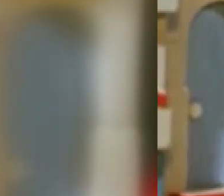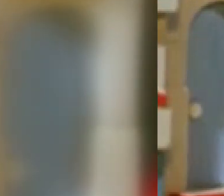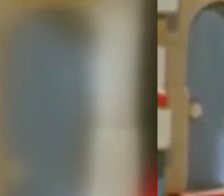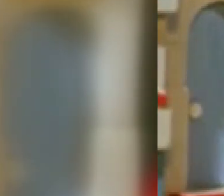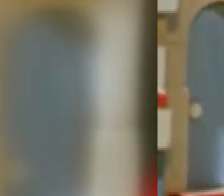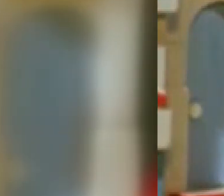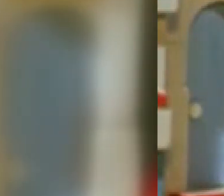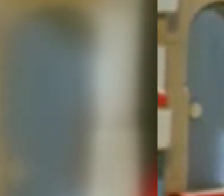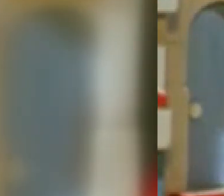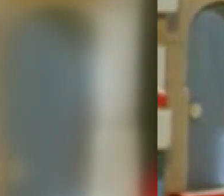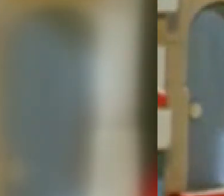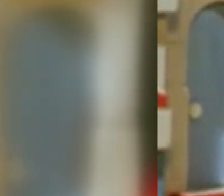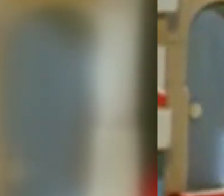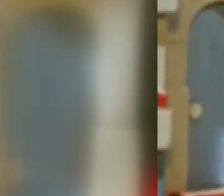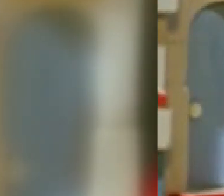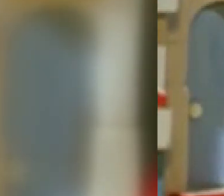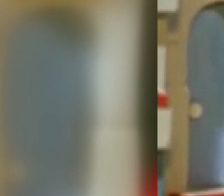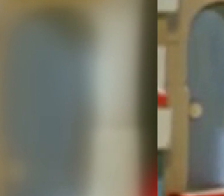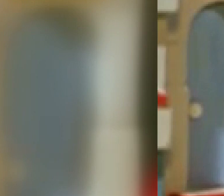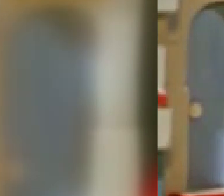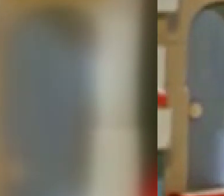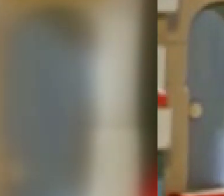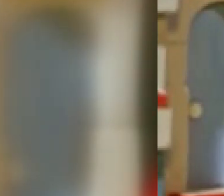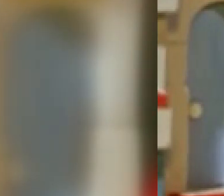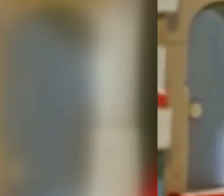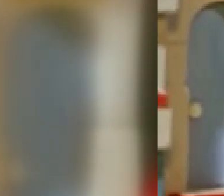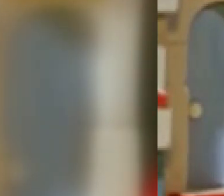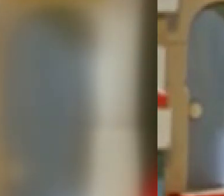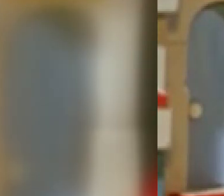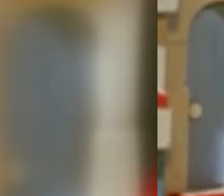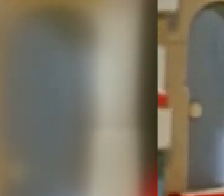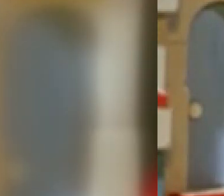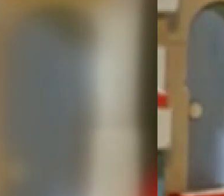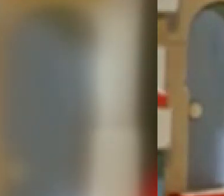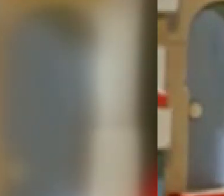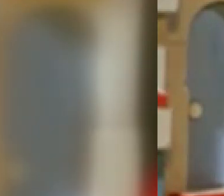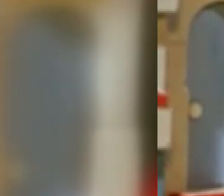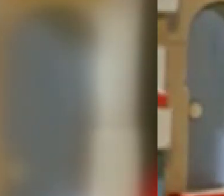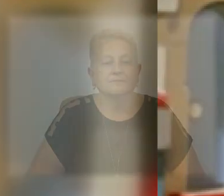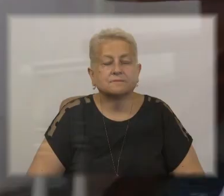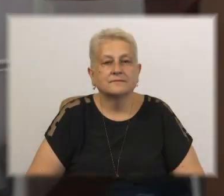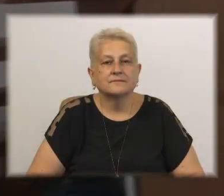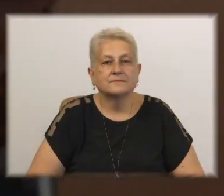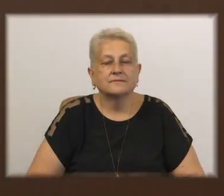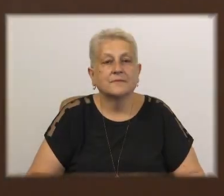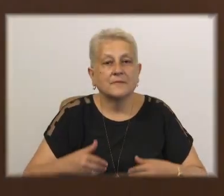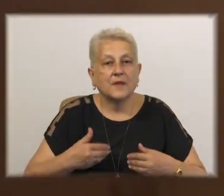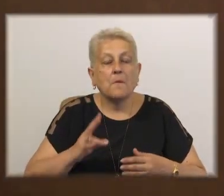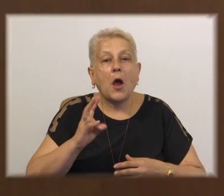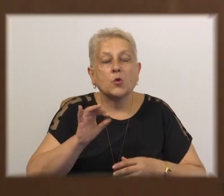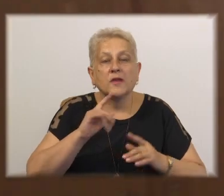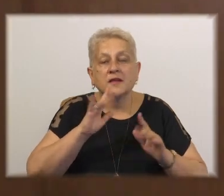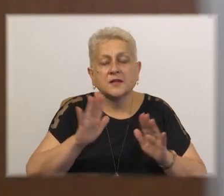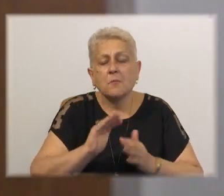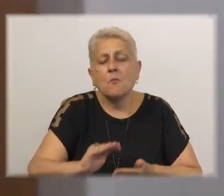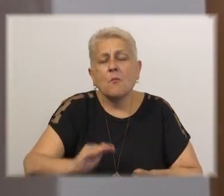Բայց մաղապում ծնված օրս, դարեն մինակ մի օրը։ Պարյուր Ներսիսյանը